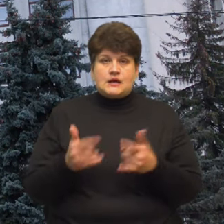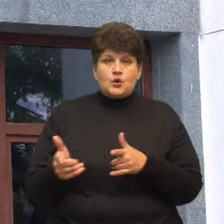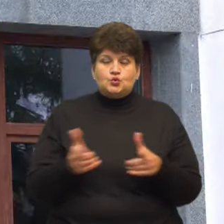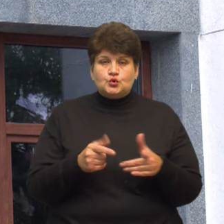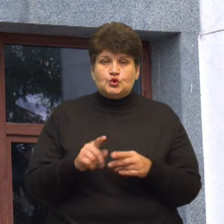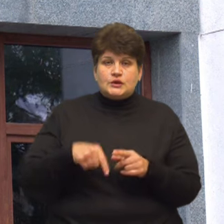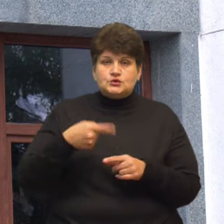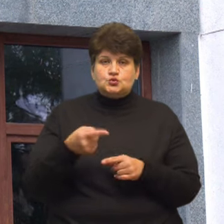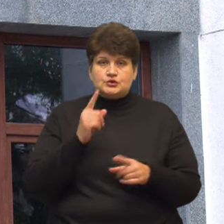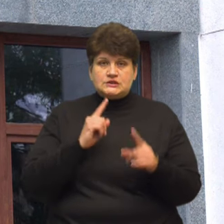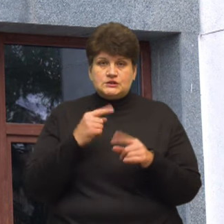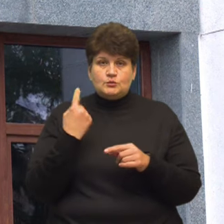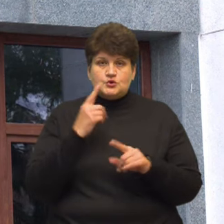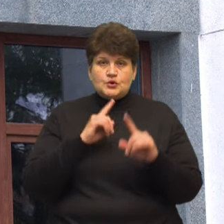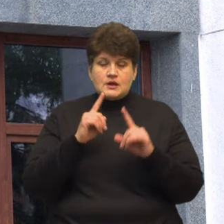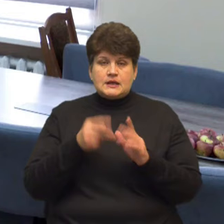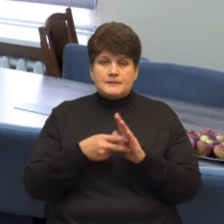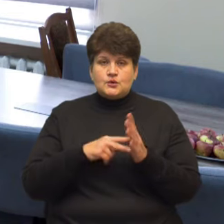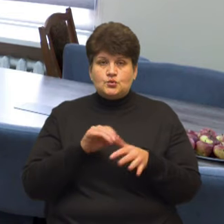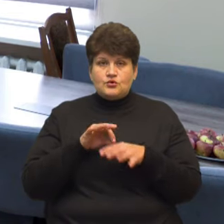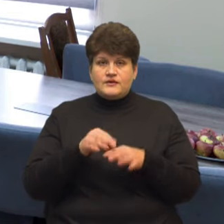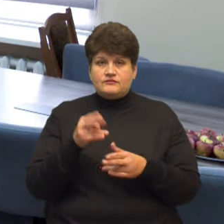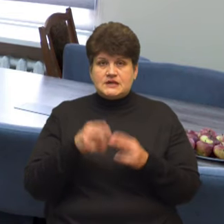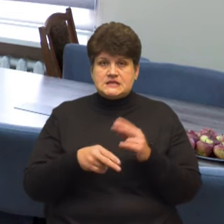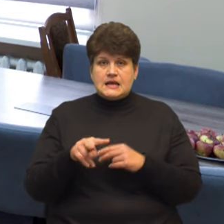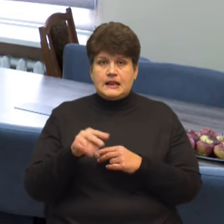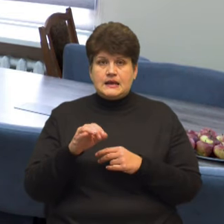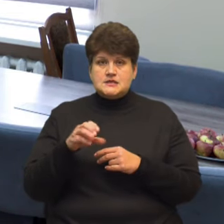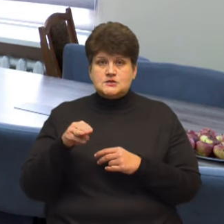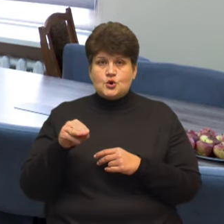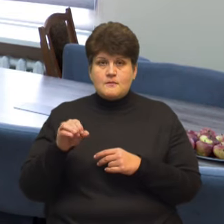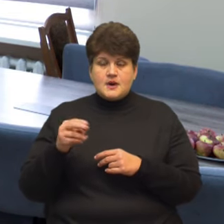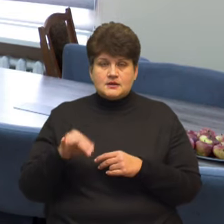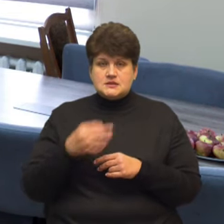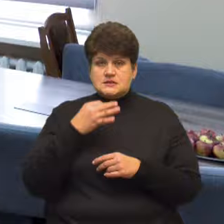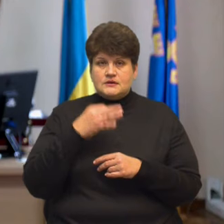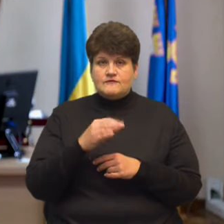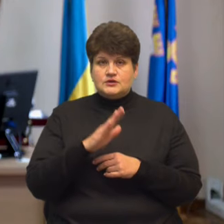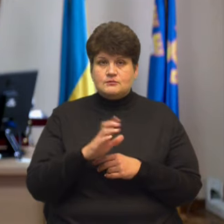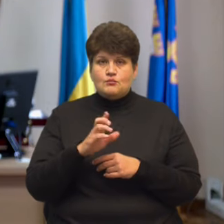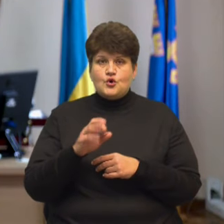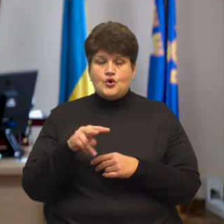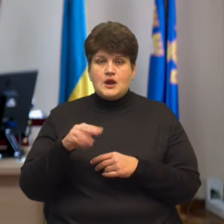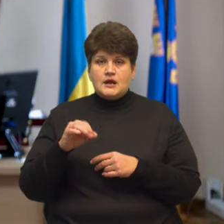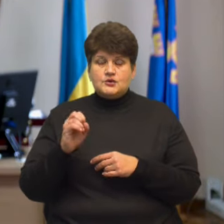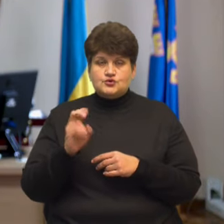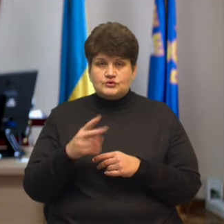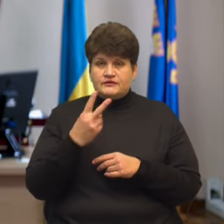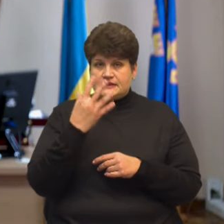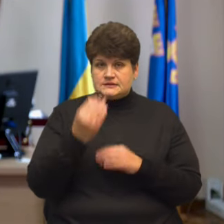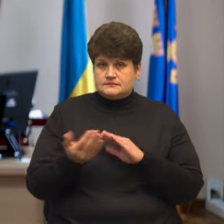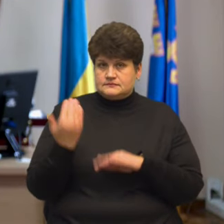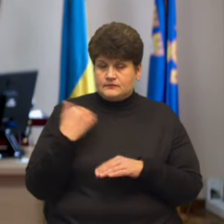наступної сесії облради яку планують провести Наприкінці листопада - розповів Володимир боліщук два дні тому провели